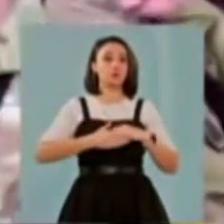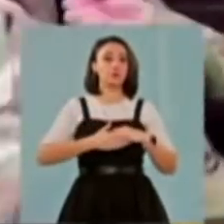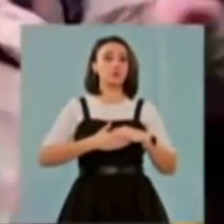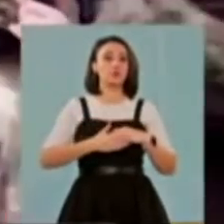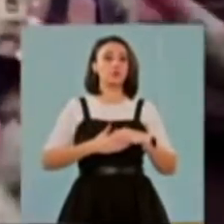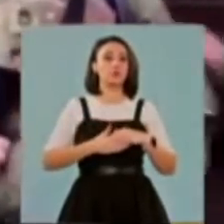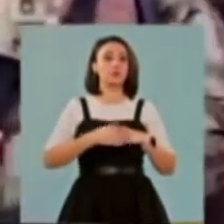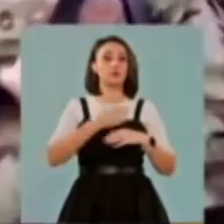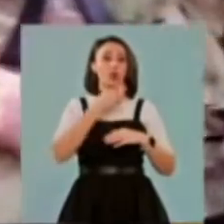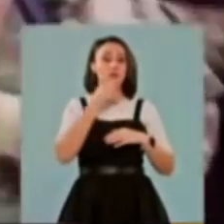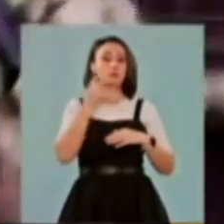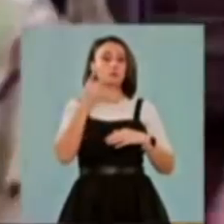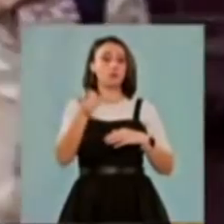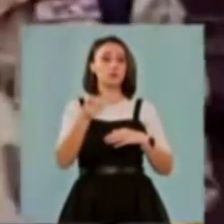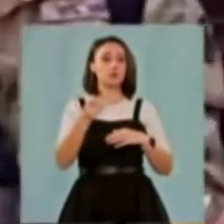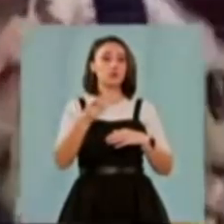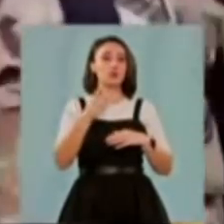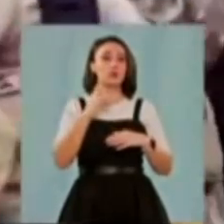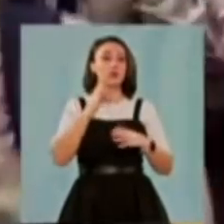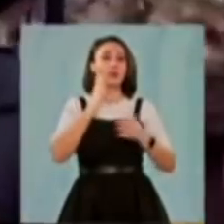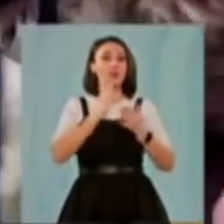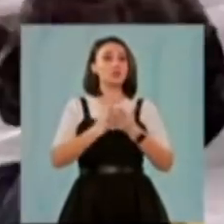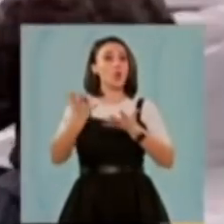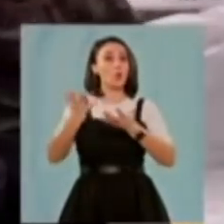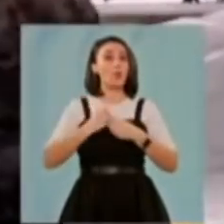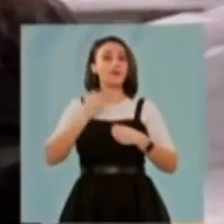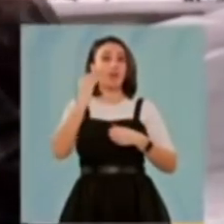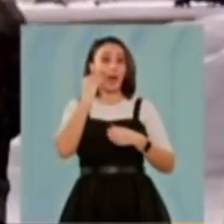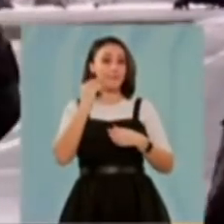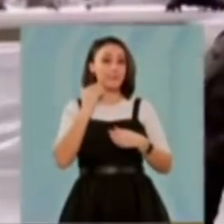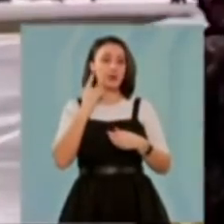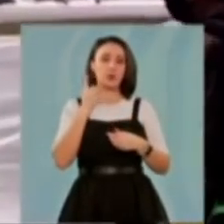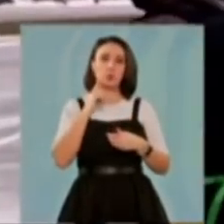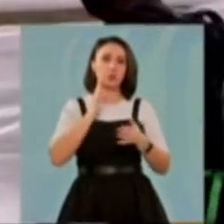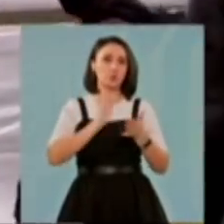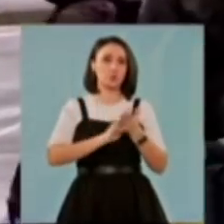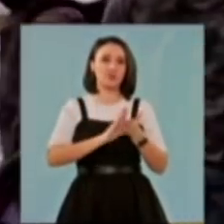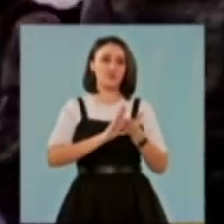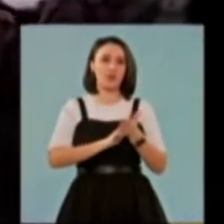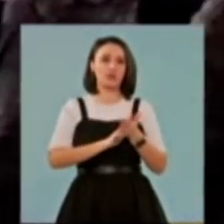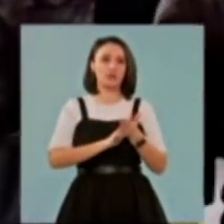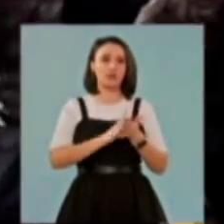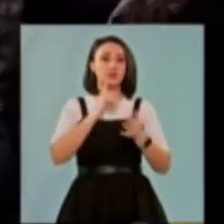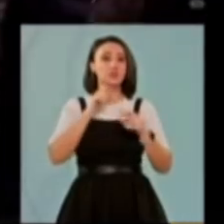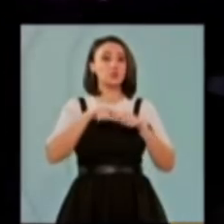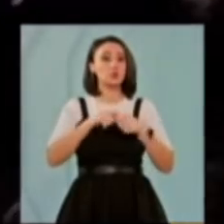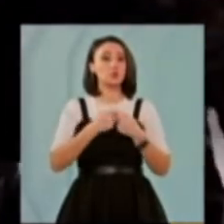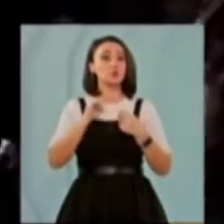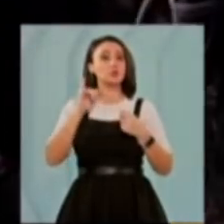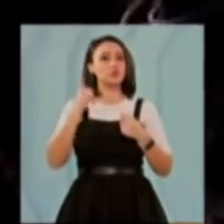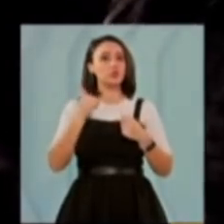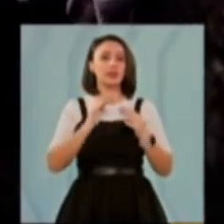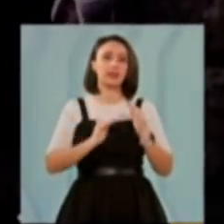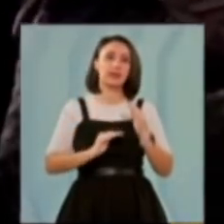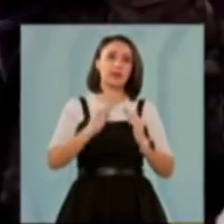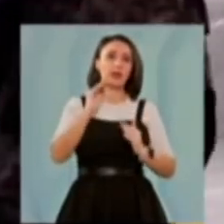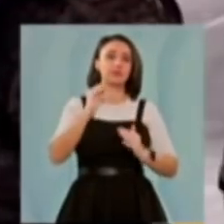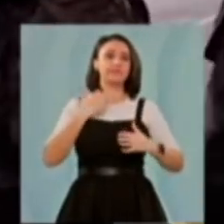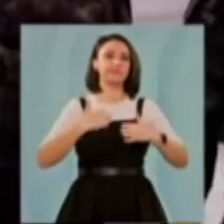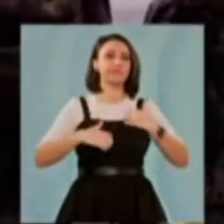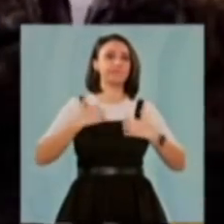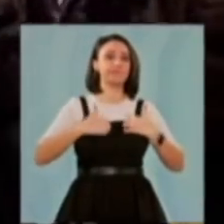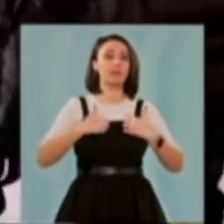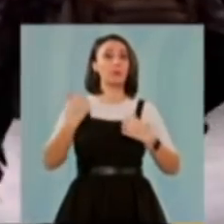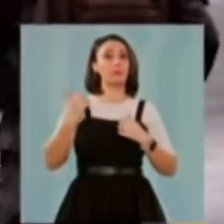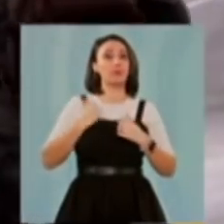rus, Alexander Grushko, a declarat că decizia luată de Statele Unite este nejustificată, destructivă, dar mai ales crește tensiunile militare